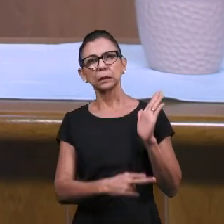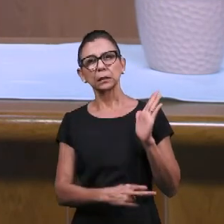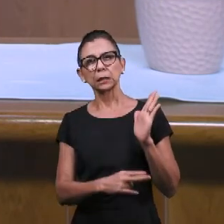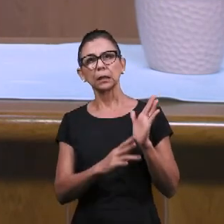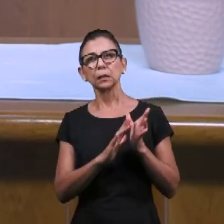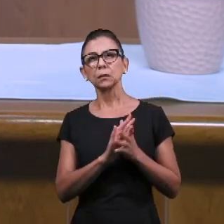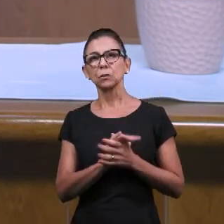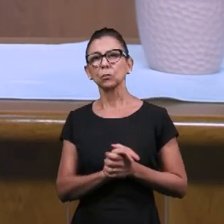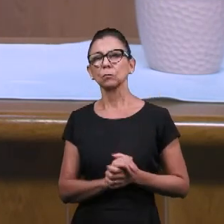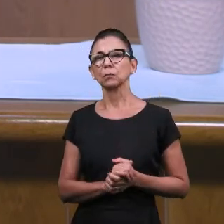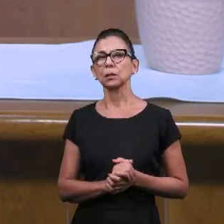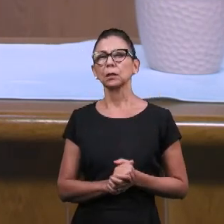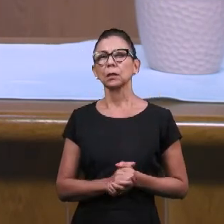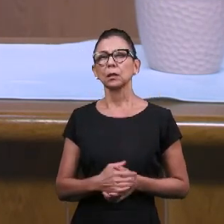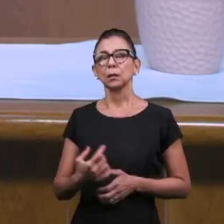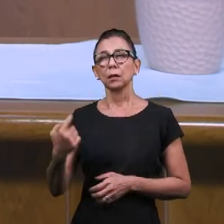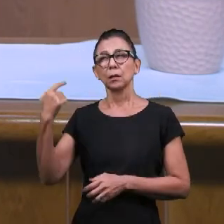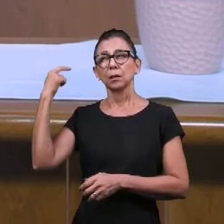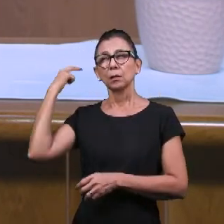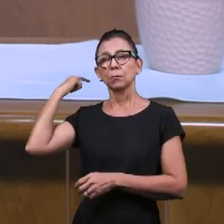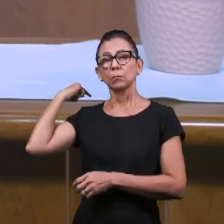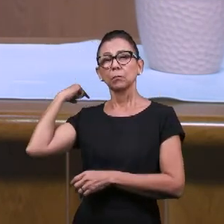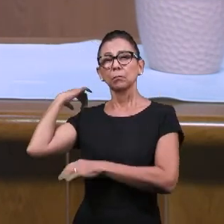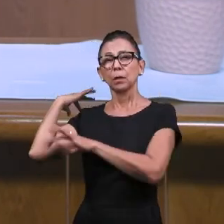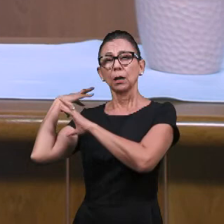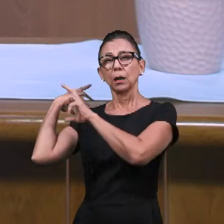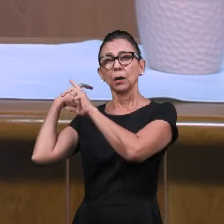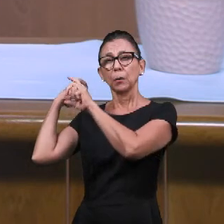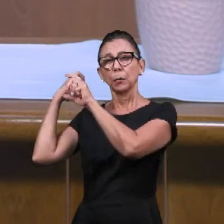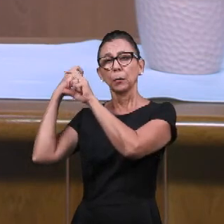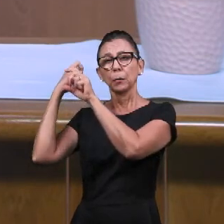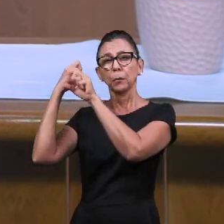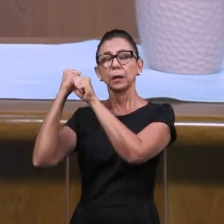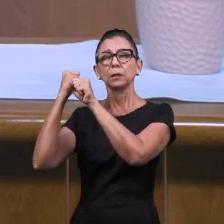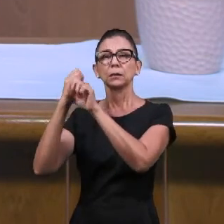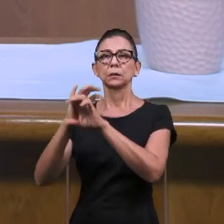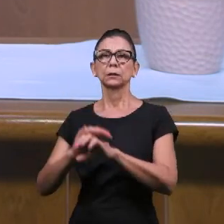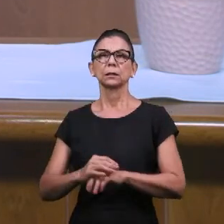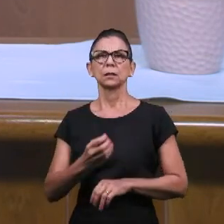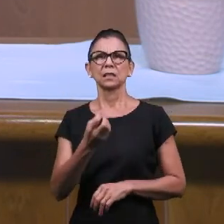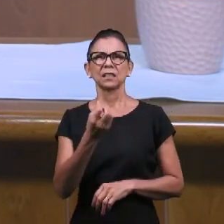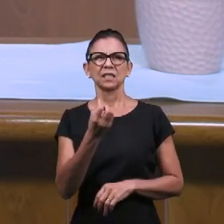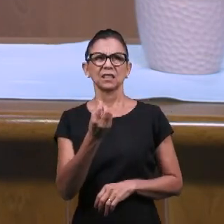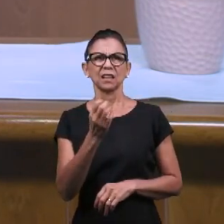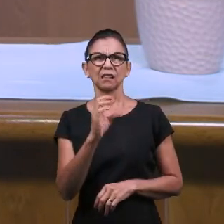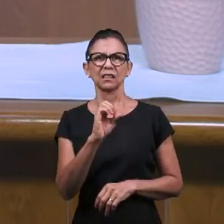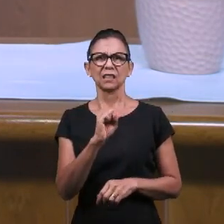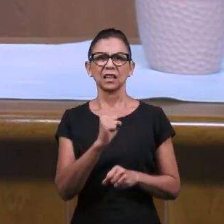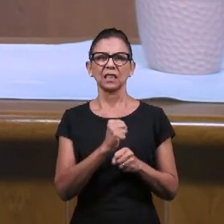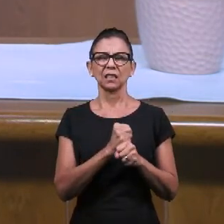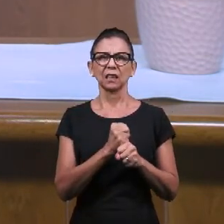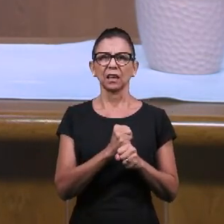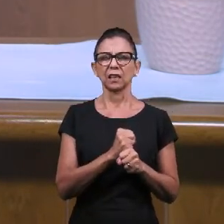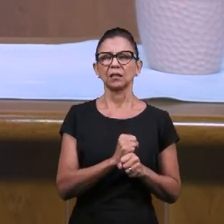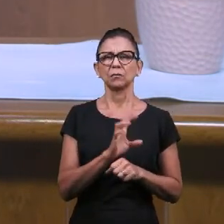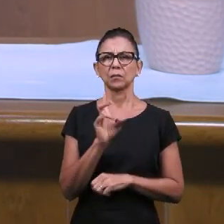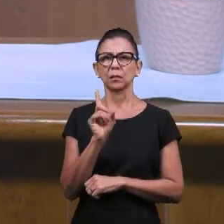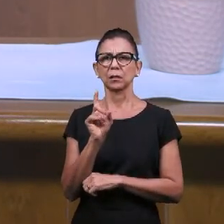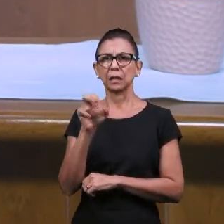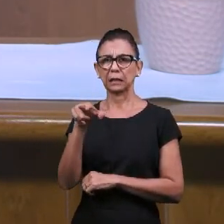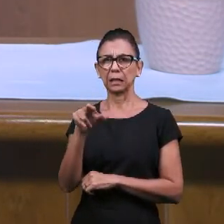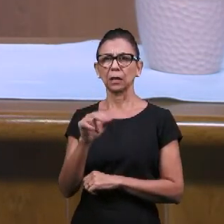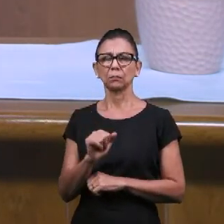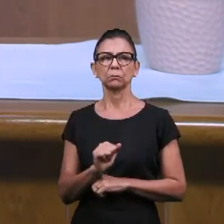Если мы возьмем текст, который мы зачитали, который переносит нас на 60